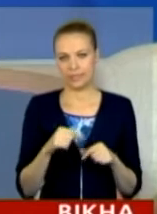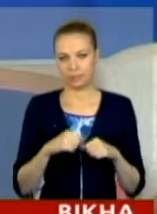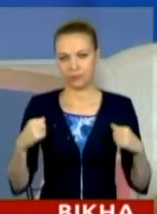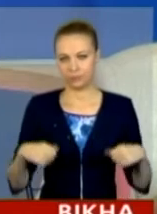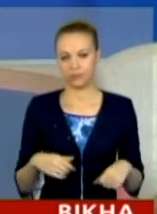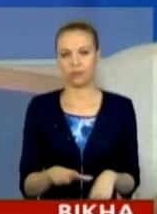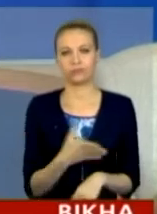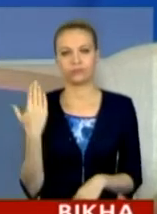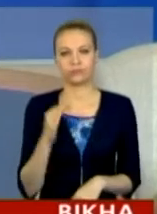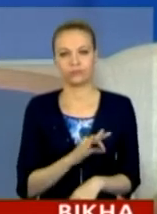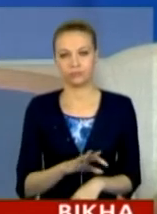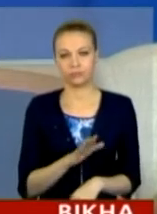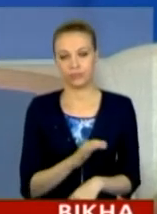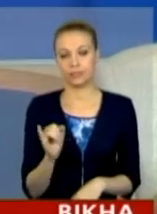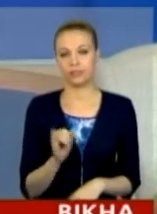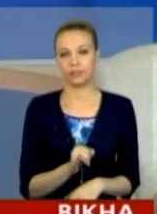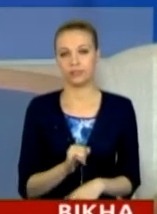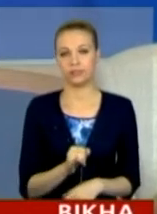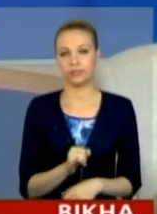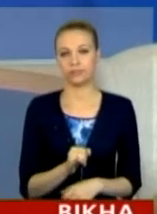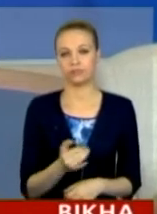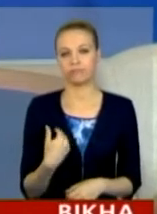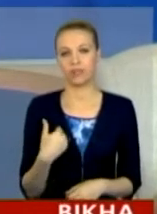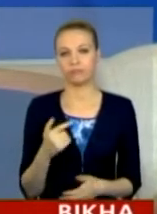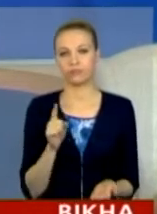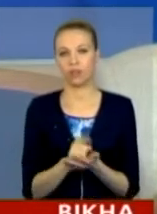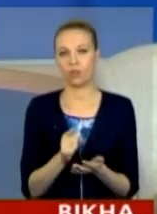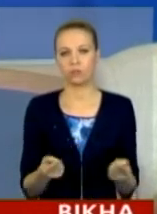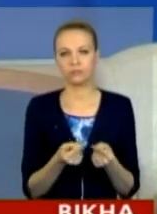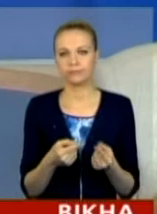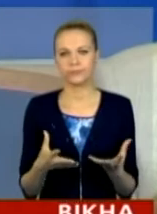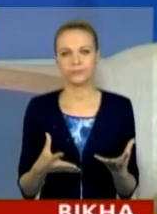і користувалися. І нам вдалося встановити всі